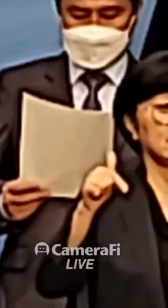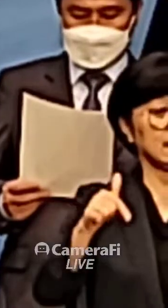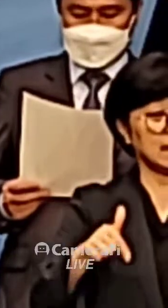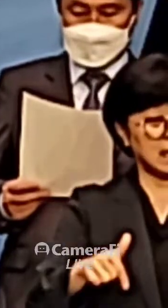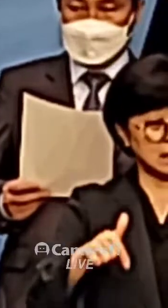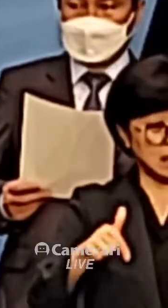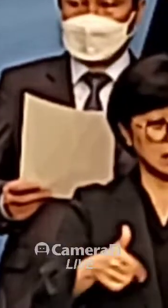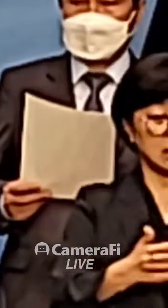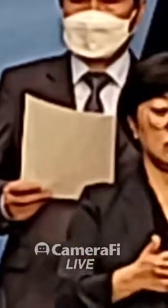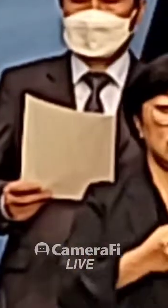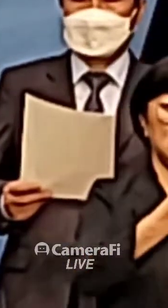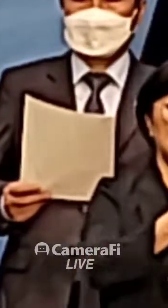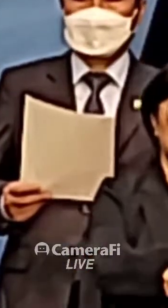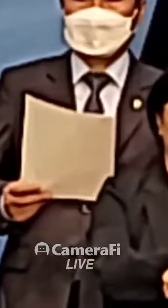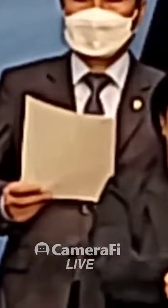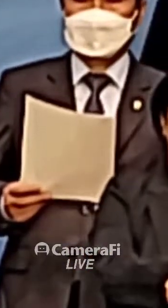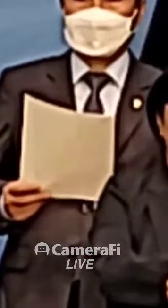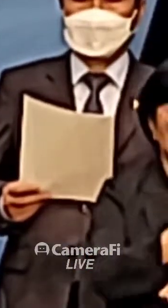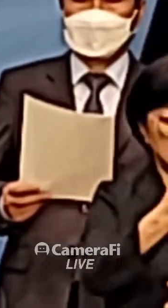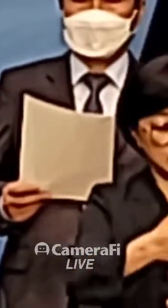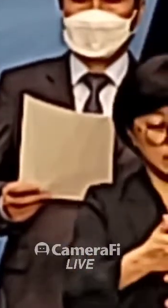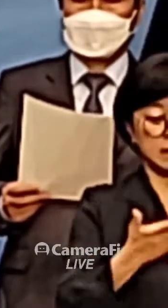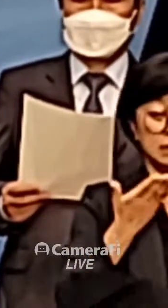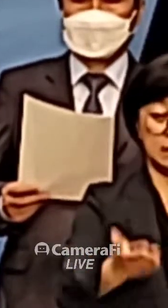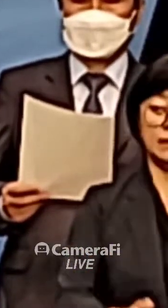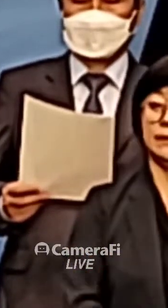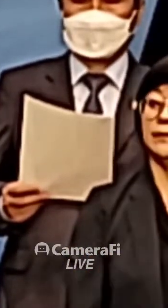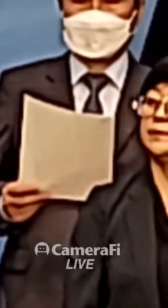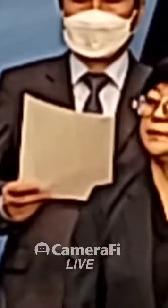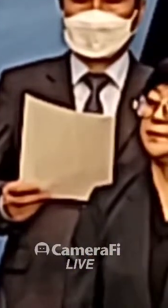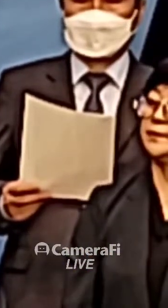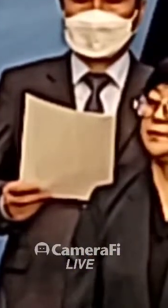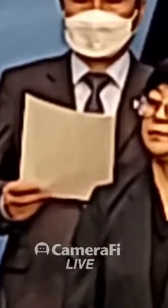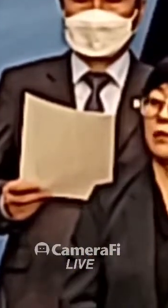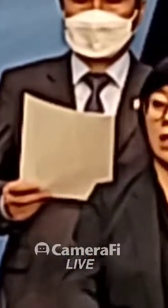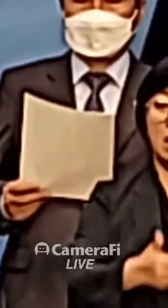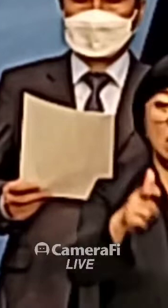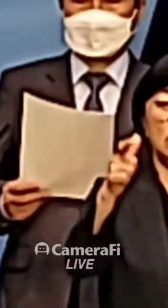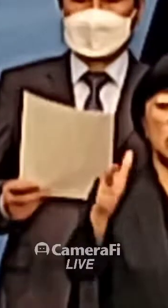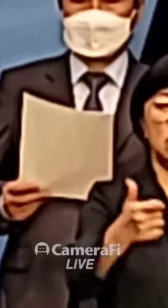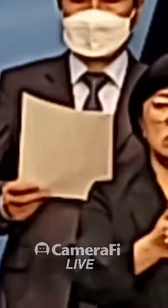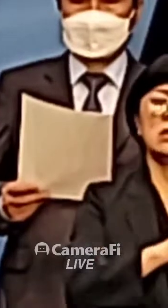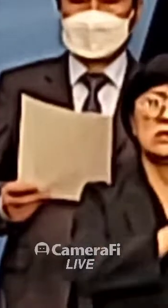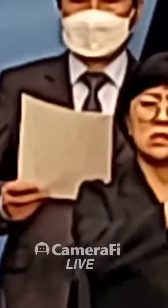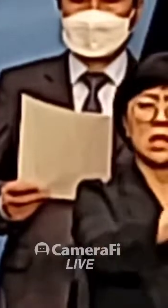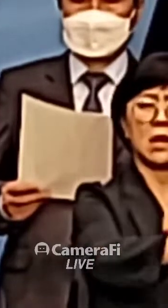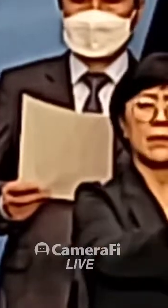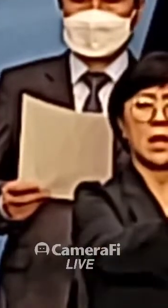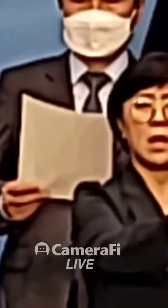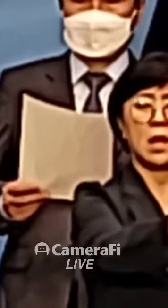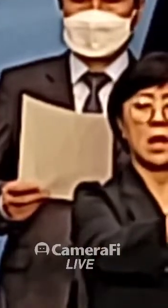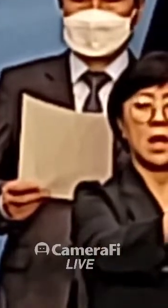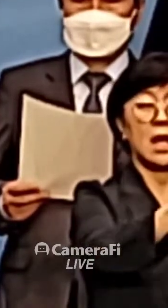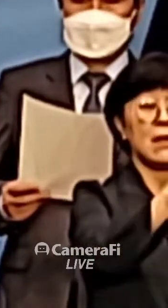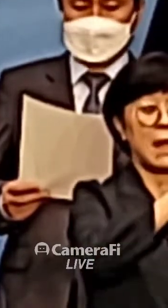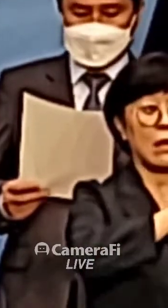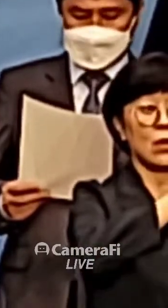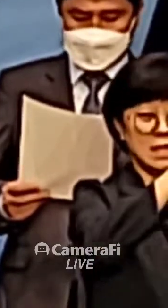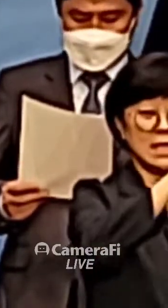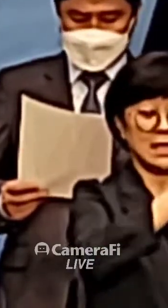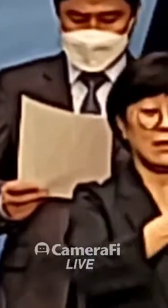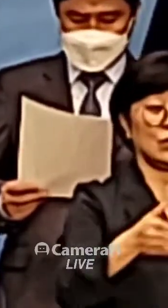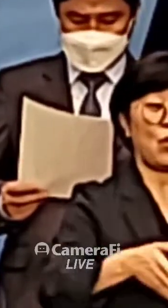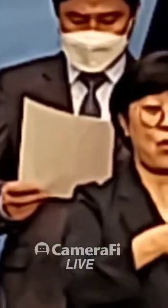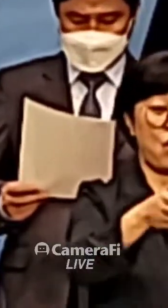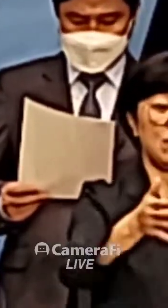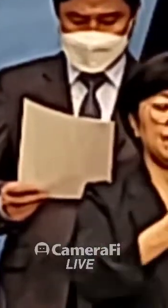의원님께도 진심으로 감사의 말씀을 올립니다. 강원도는 전 세계 유일의 군단도입니다.